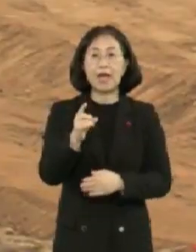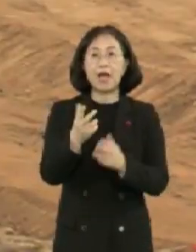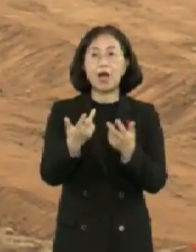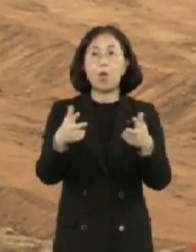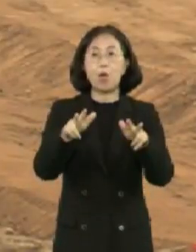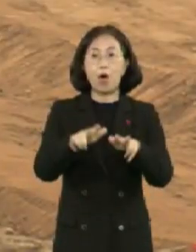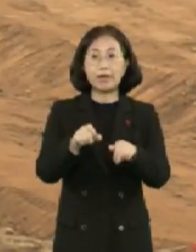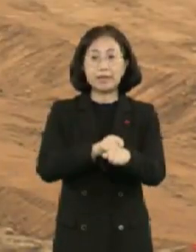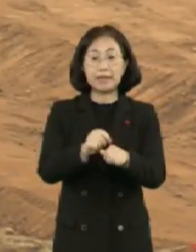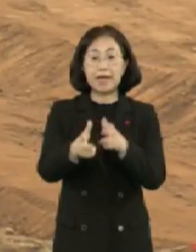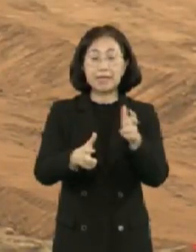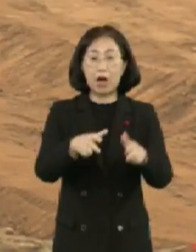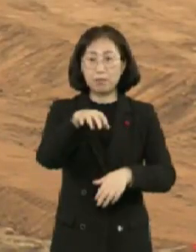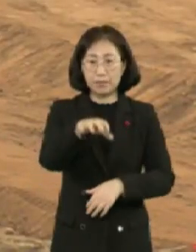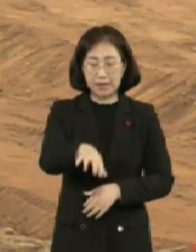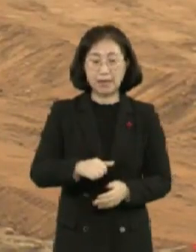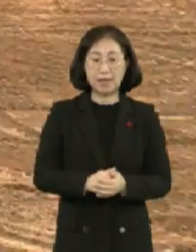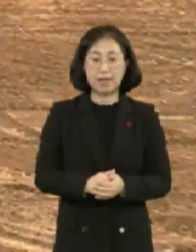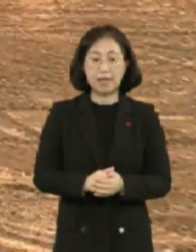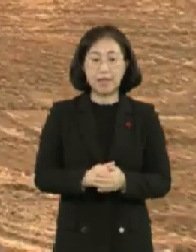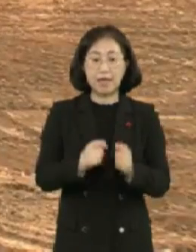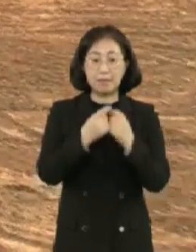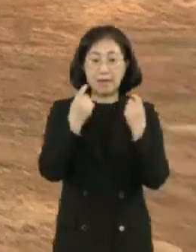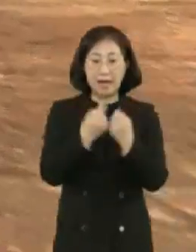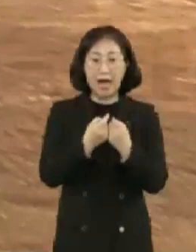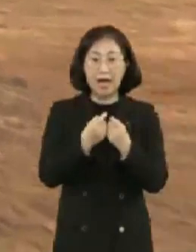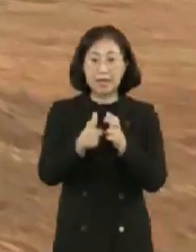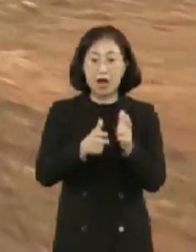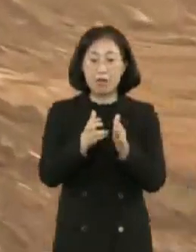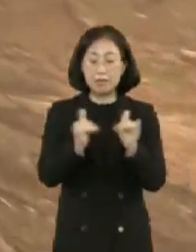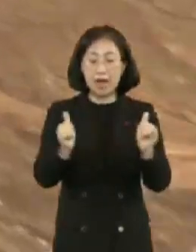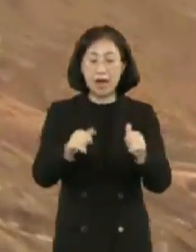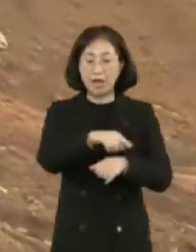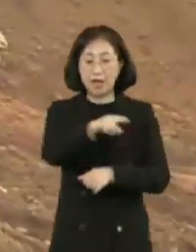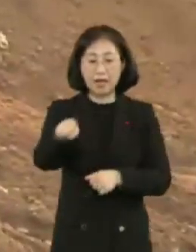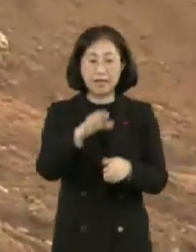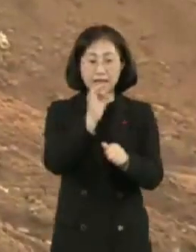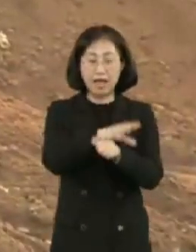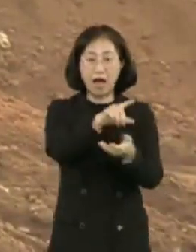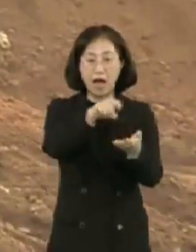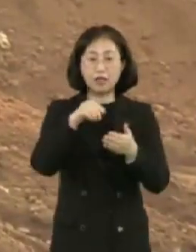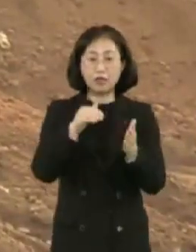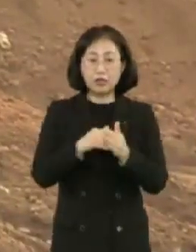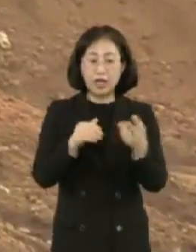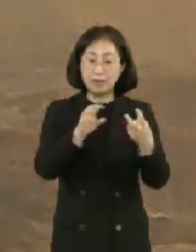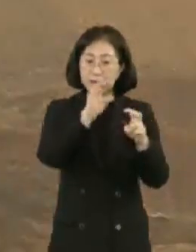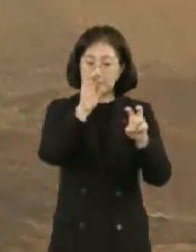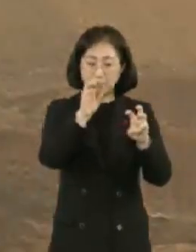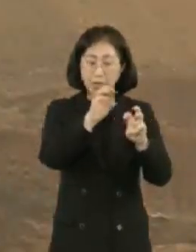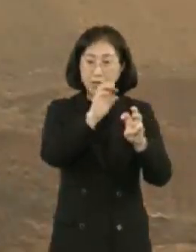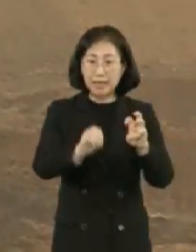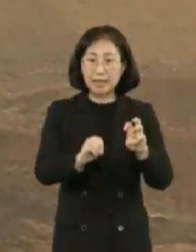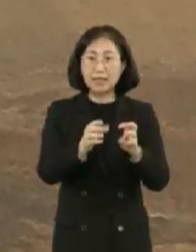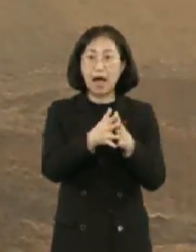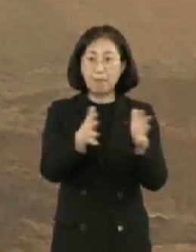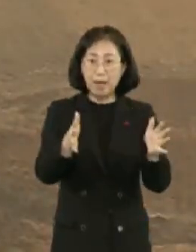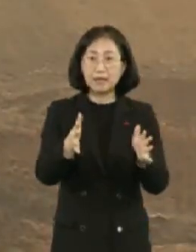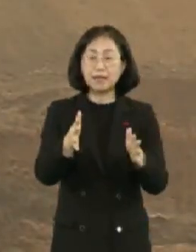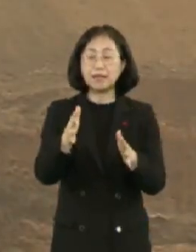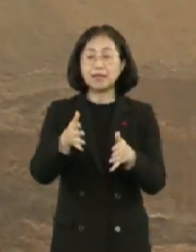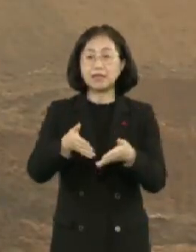사업지구입니다. 민간 사업자가 공원 전체를 매입한 후 30%는 공동주택 등 비공원 시설로,